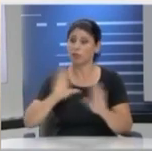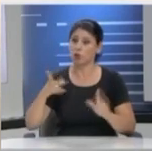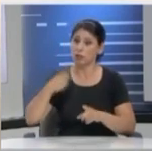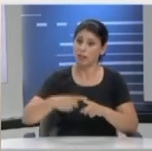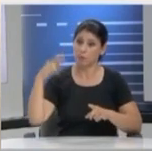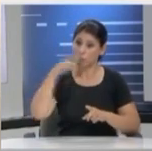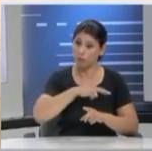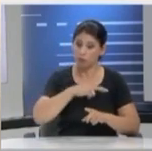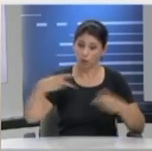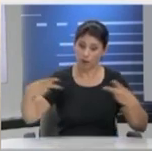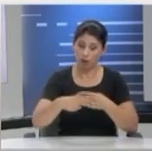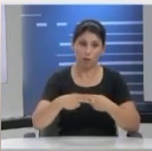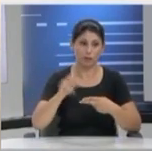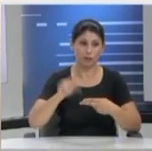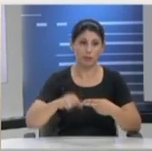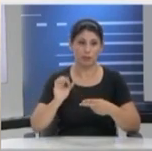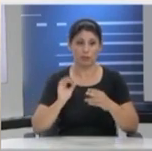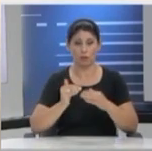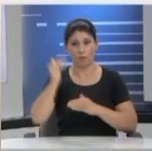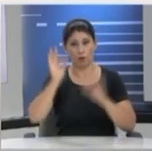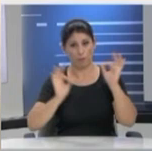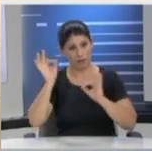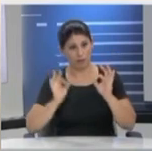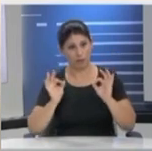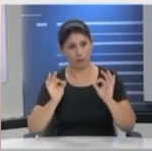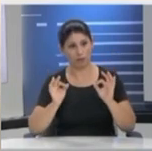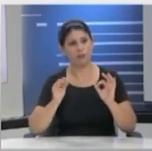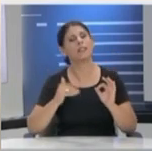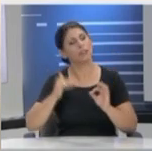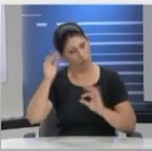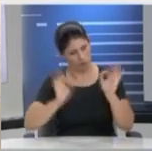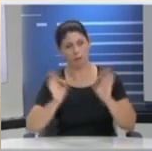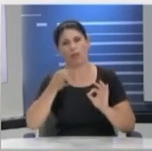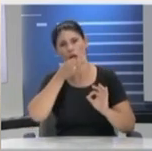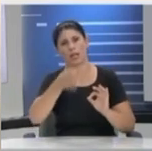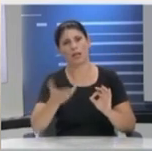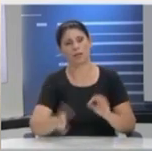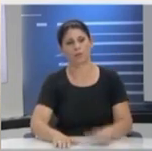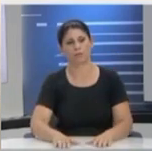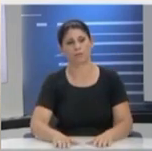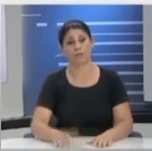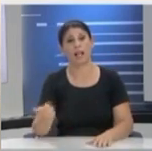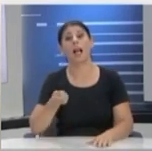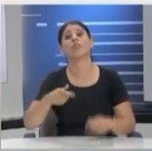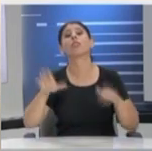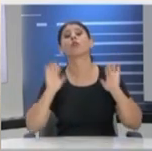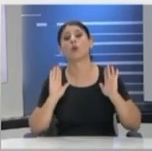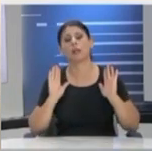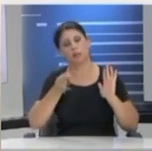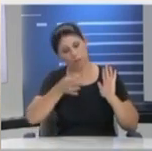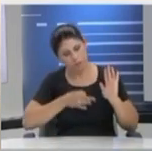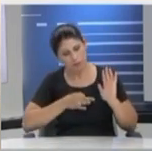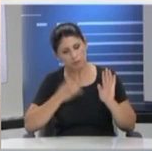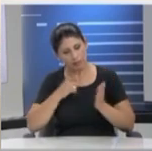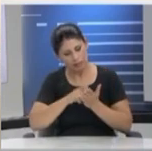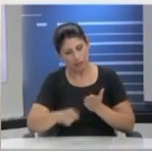Έλληνα πρωθυπουργό να κόβει, ναι, για το Βόρεια Μακεδονία αναφέρομαι, κυρία Τσιάρα, για το Βόρεια Μακεδονία. Αν δεν το κάνετε, πείτε το.